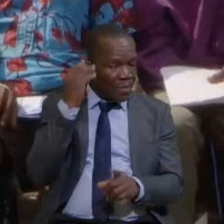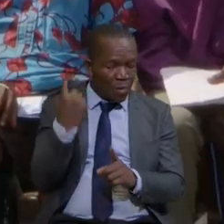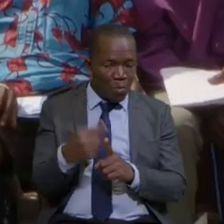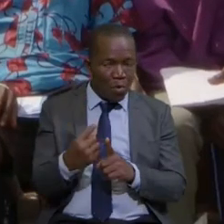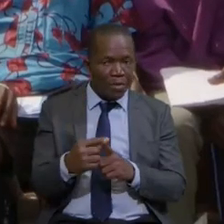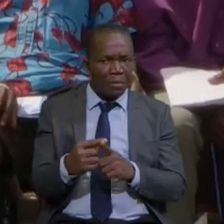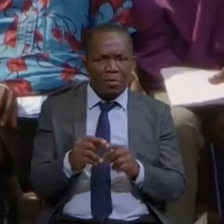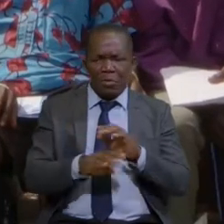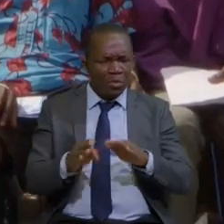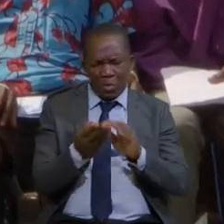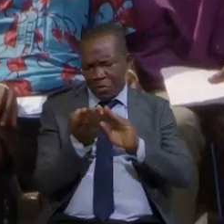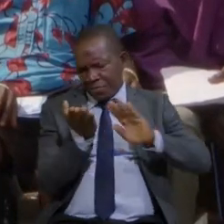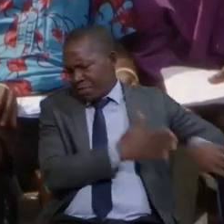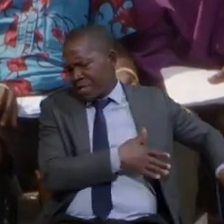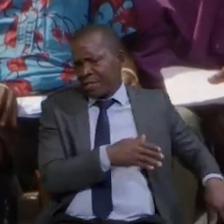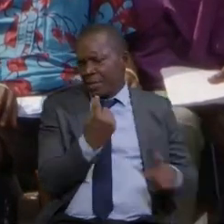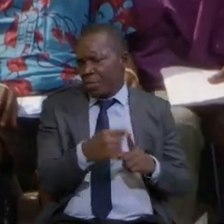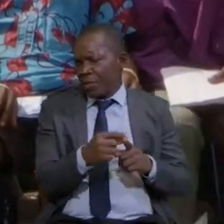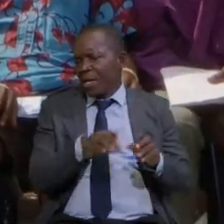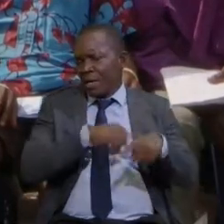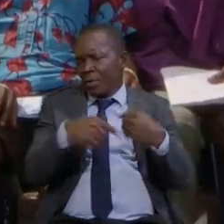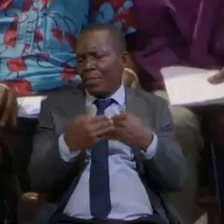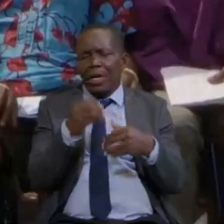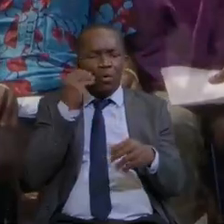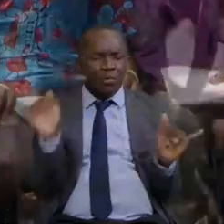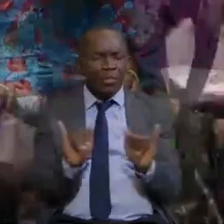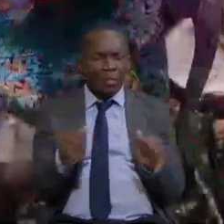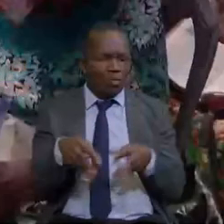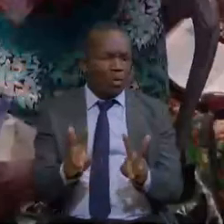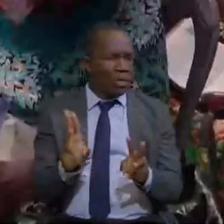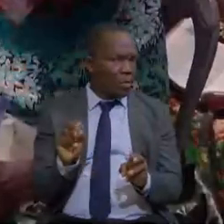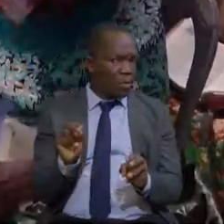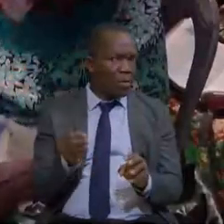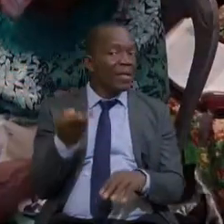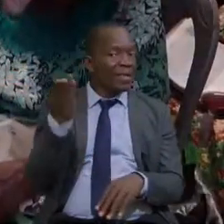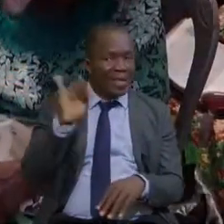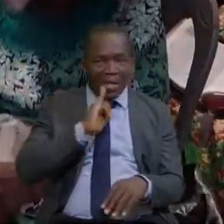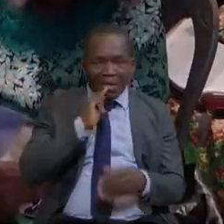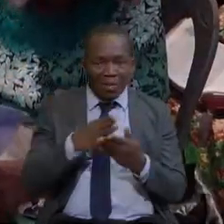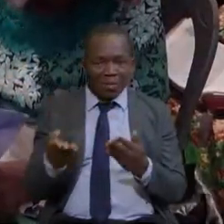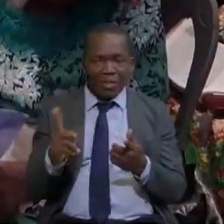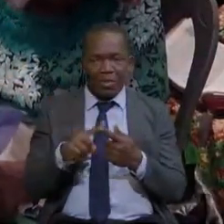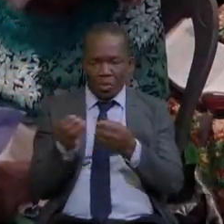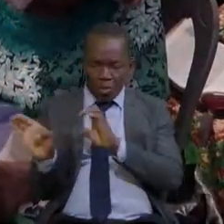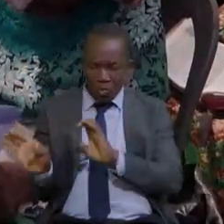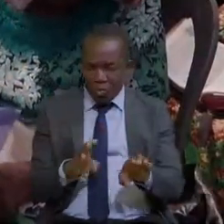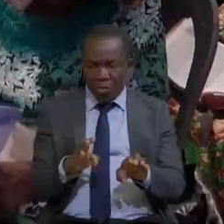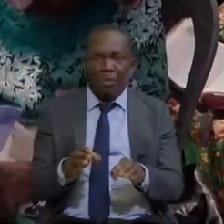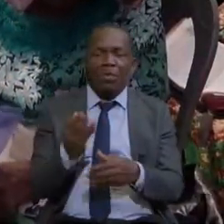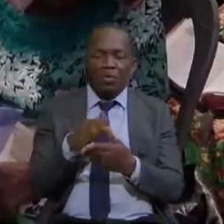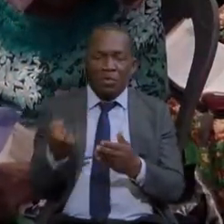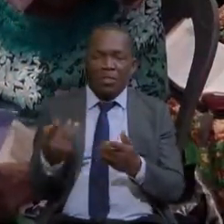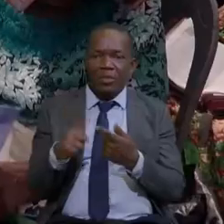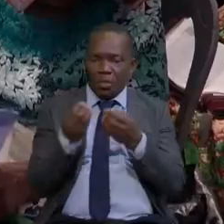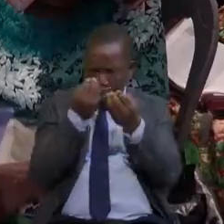et partir et il n'y a rien à faire. Il n'y a rien à obéir. Et il n'y a rien à observer. Tu observes